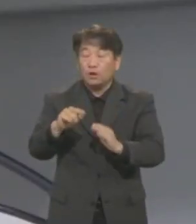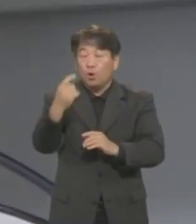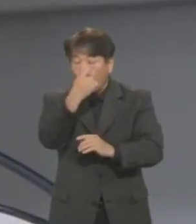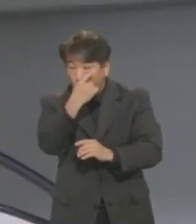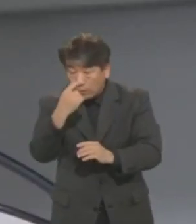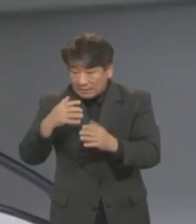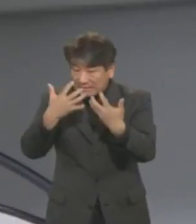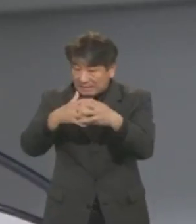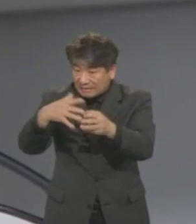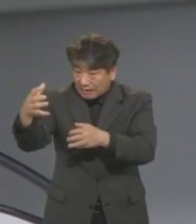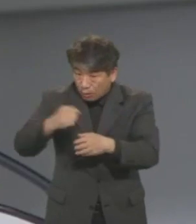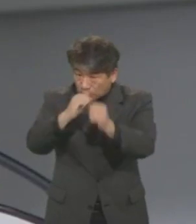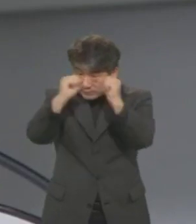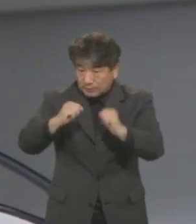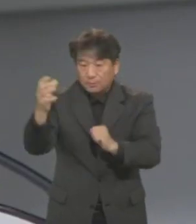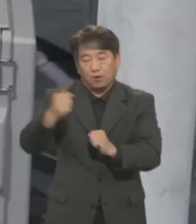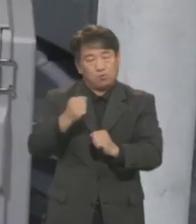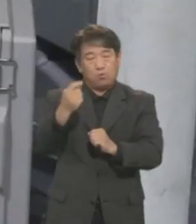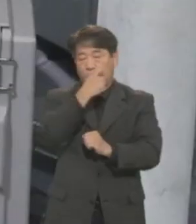농도를 확인할 수 있게 됐습니다